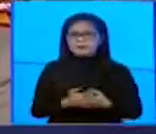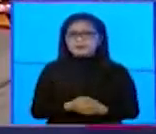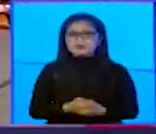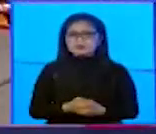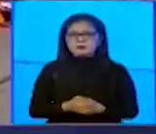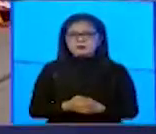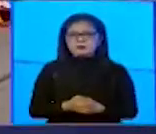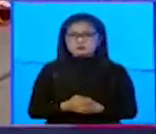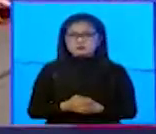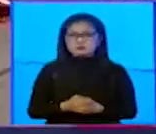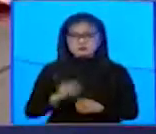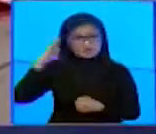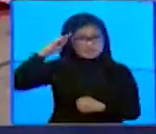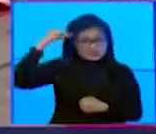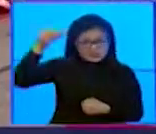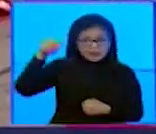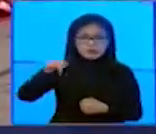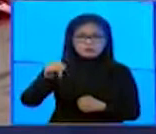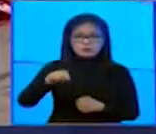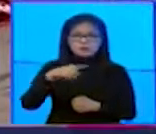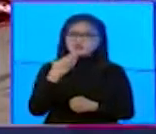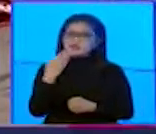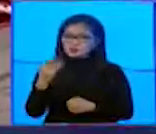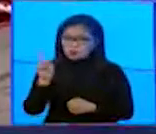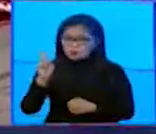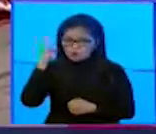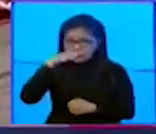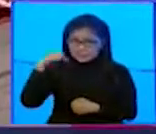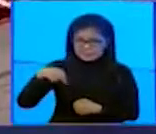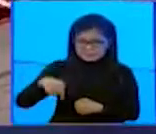kita lakukan klarifikasi dengan dugaan